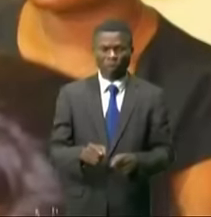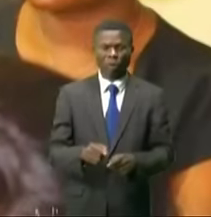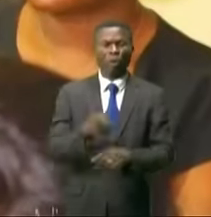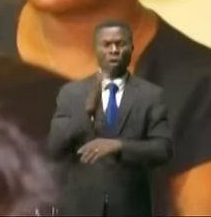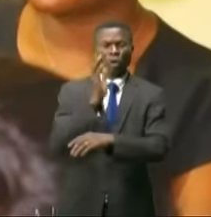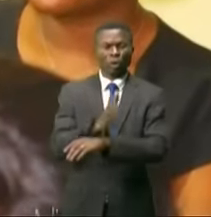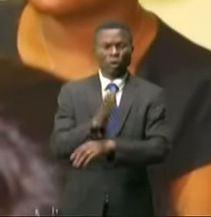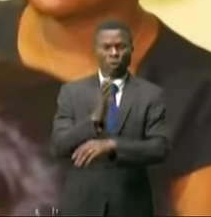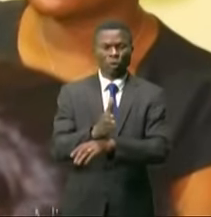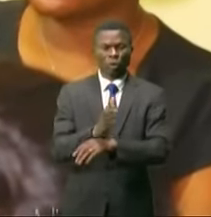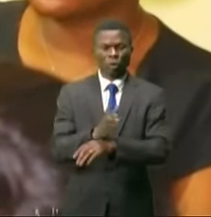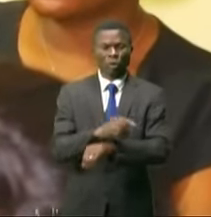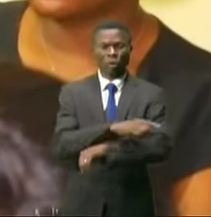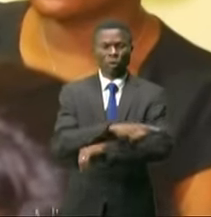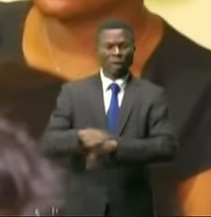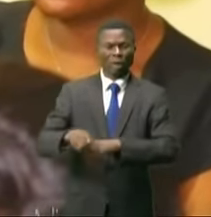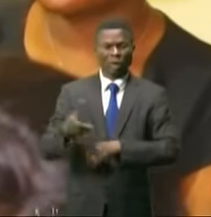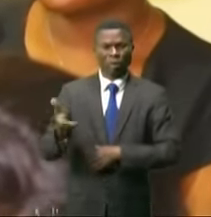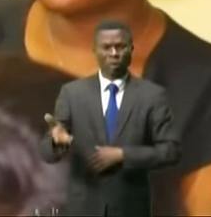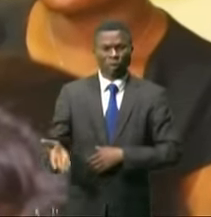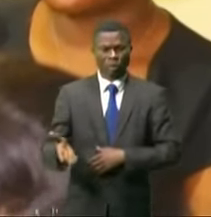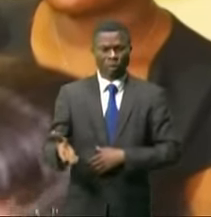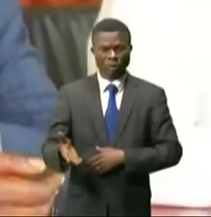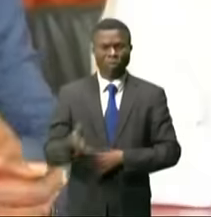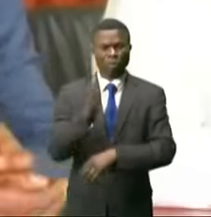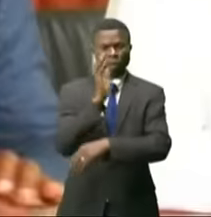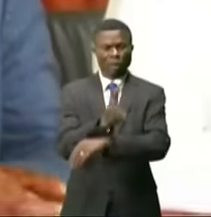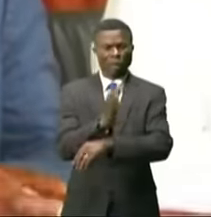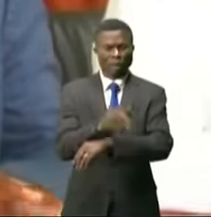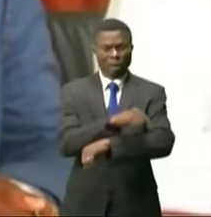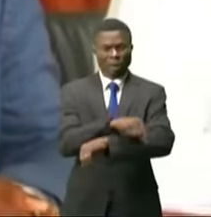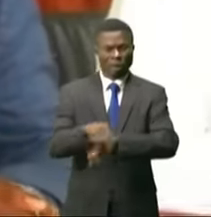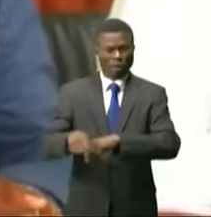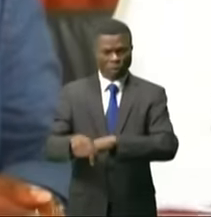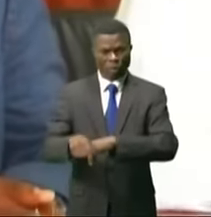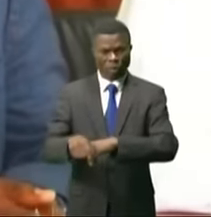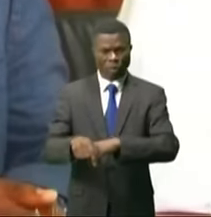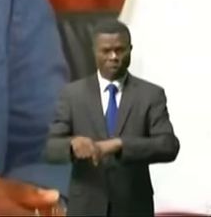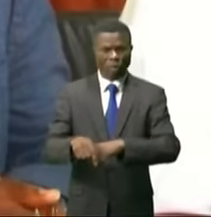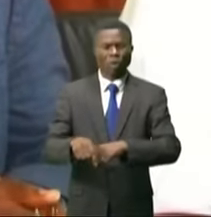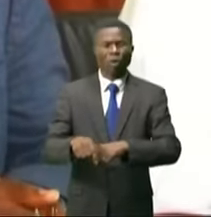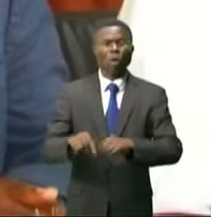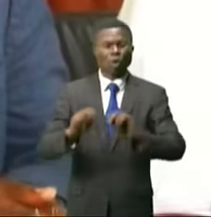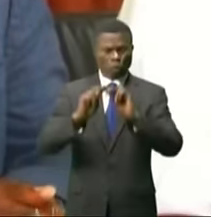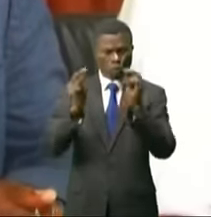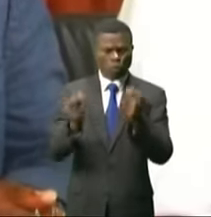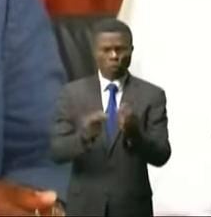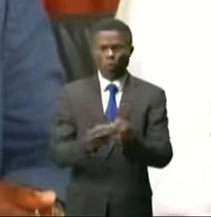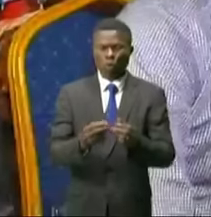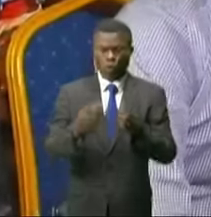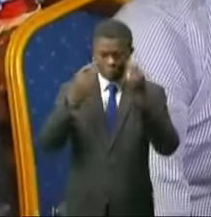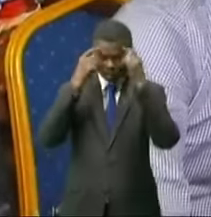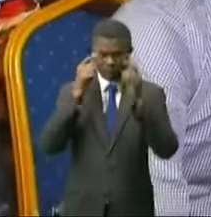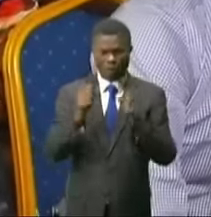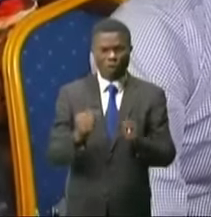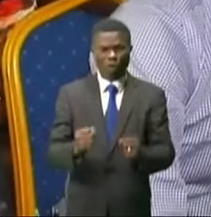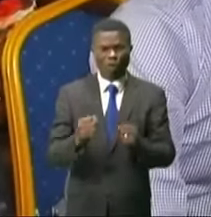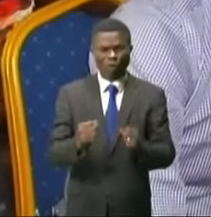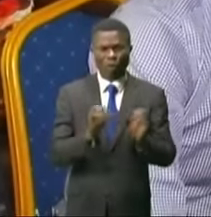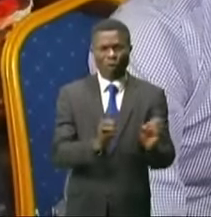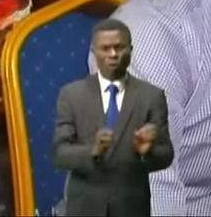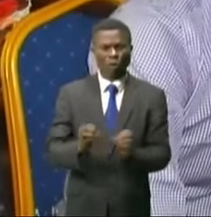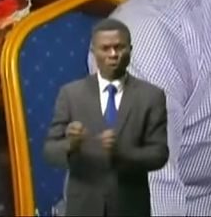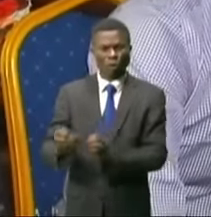conseil d'administration. Or, le conseil d'administration, c'est un pouvoir de décision,